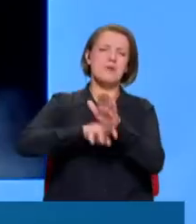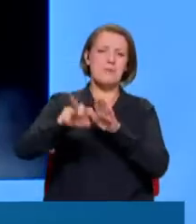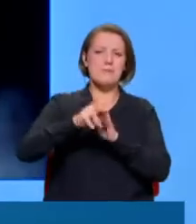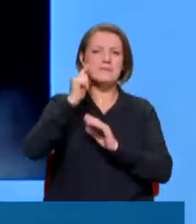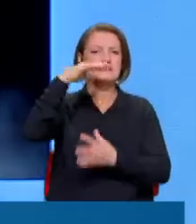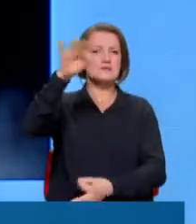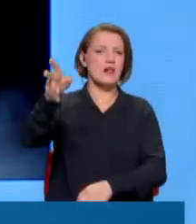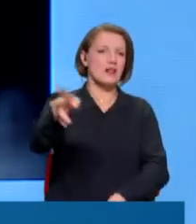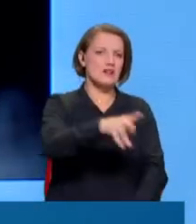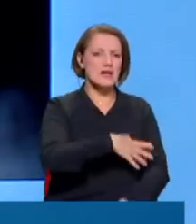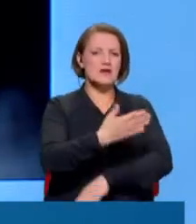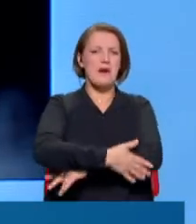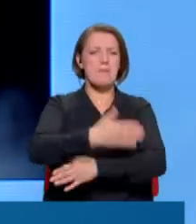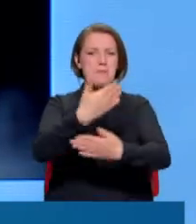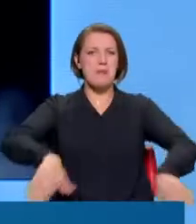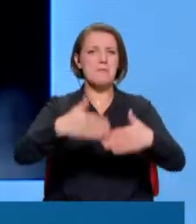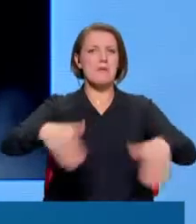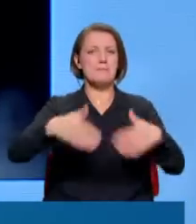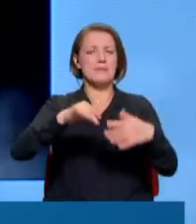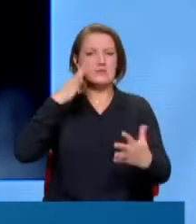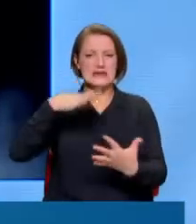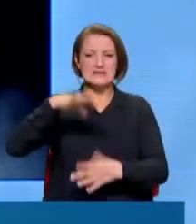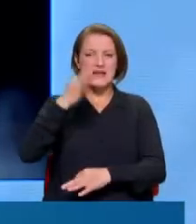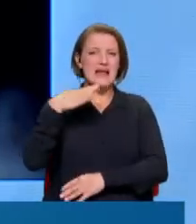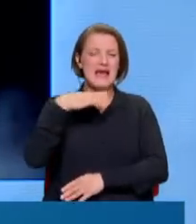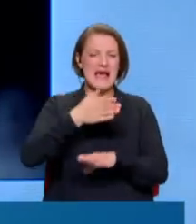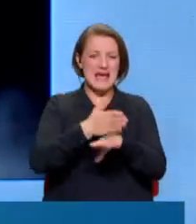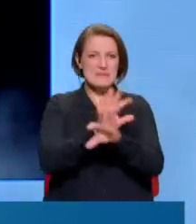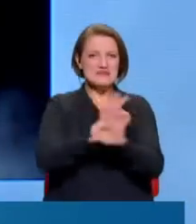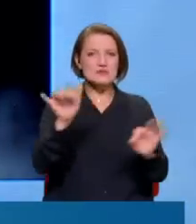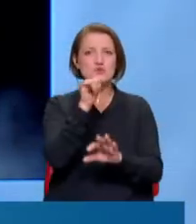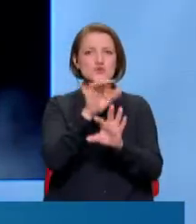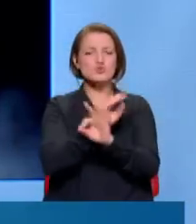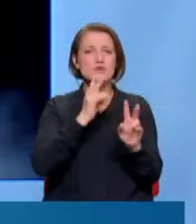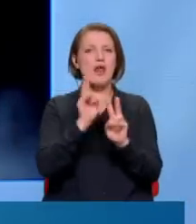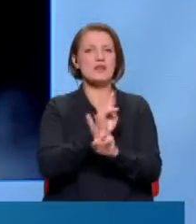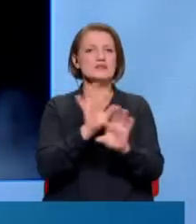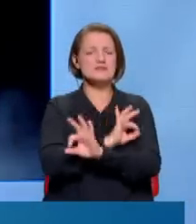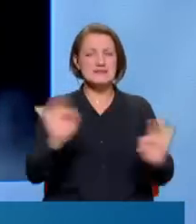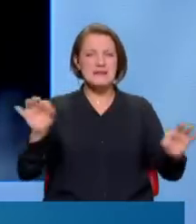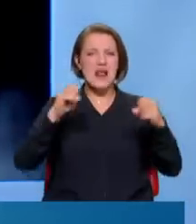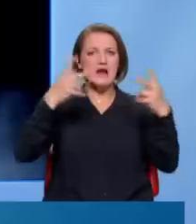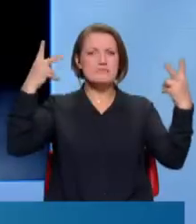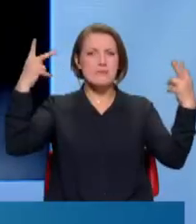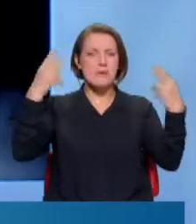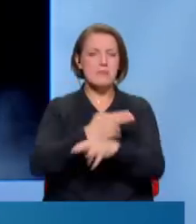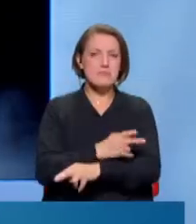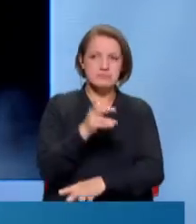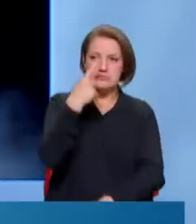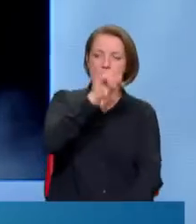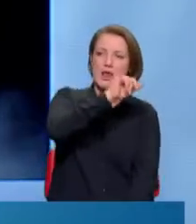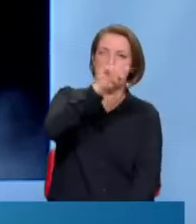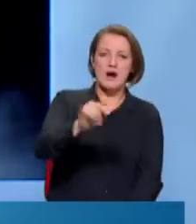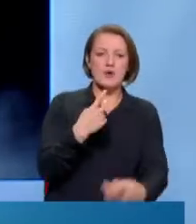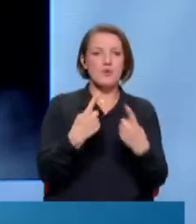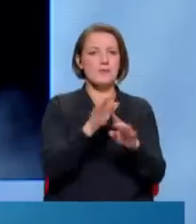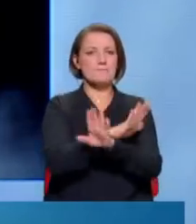öldürülmesi yardımların engellenmesi insanların ekmeksiz susuz elektriksiz bırakılması eleştirildi konuşmalar